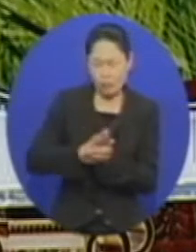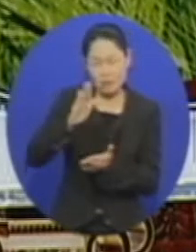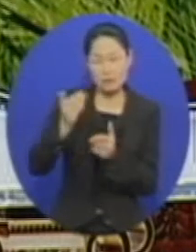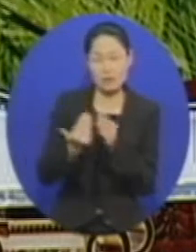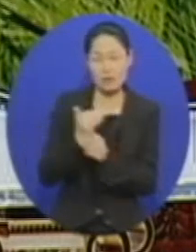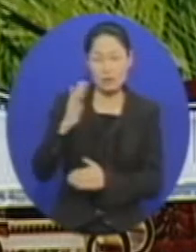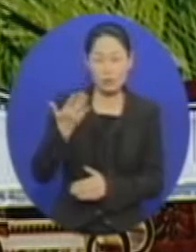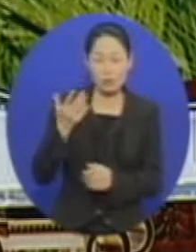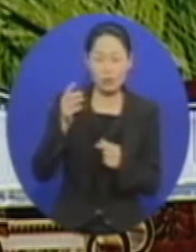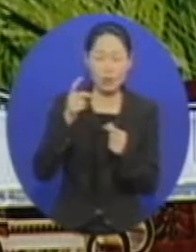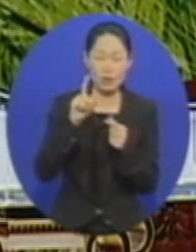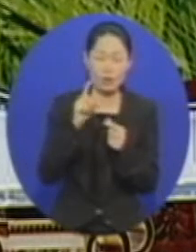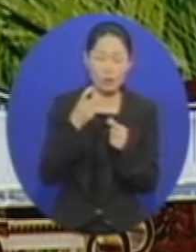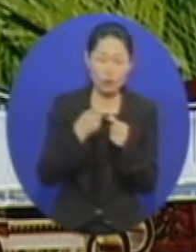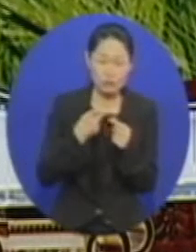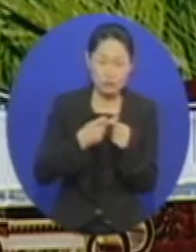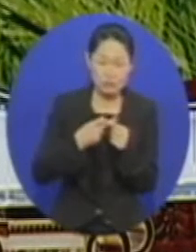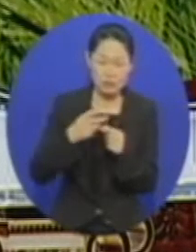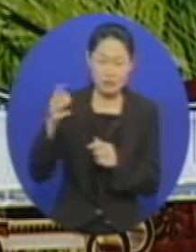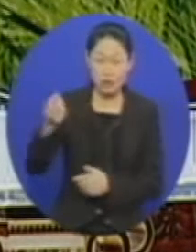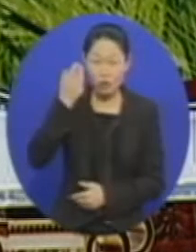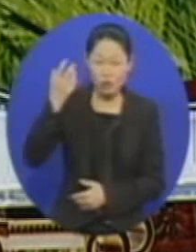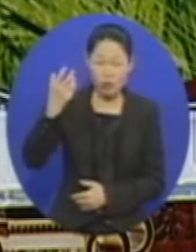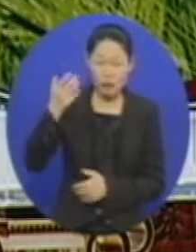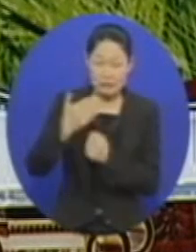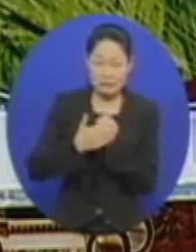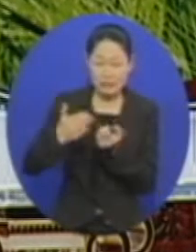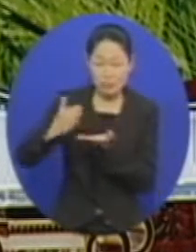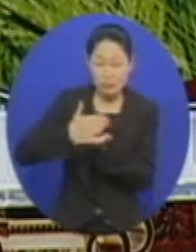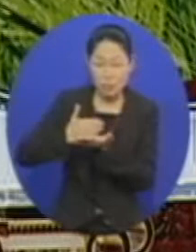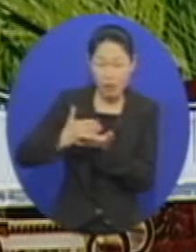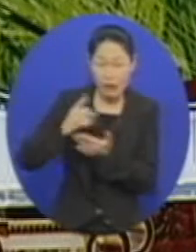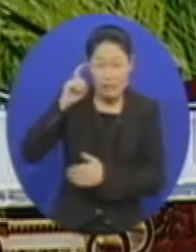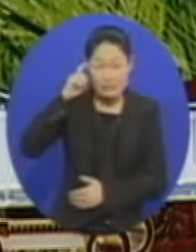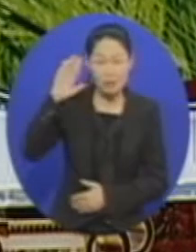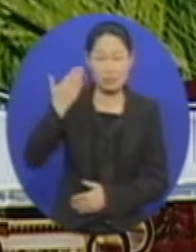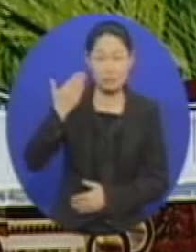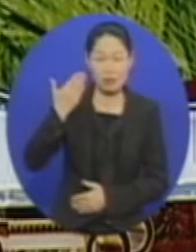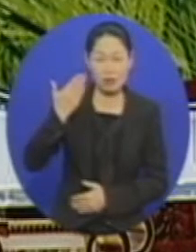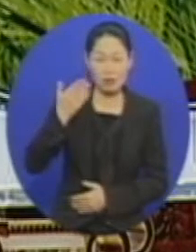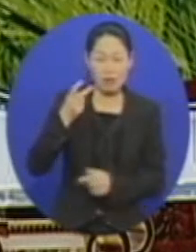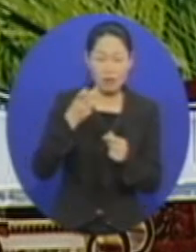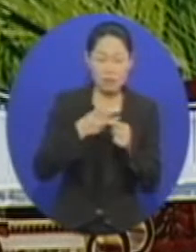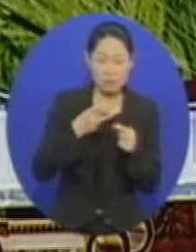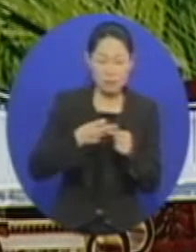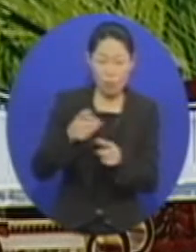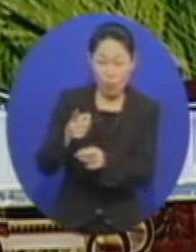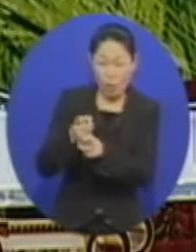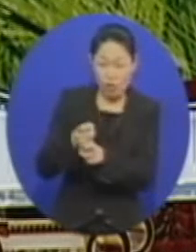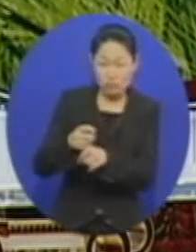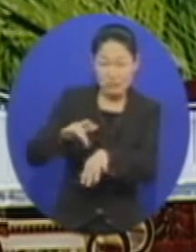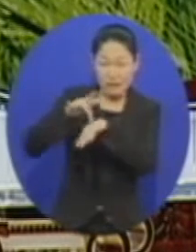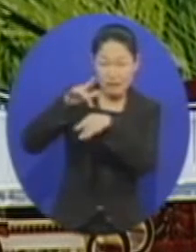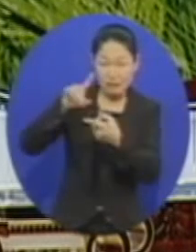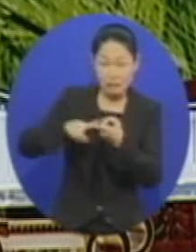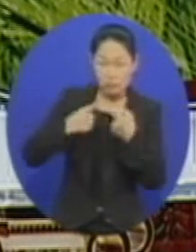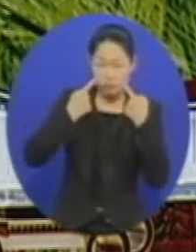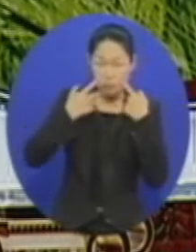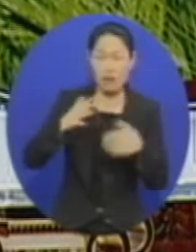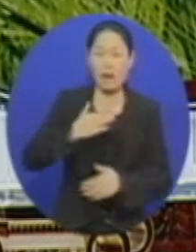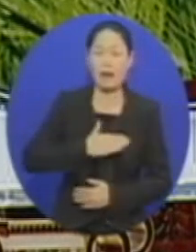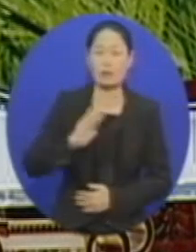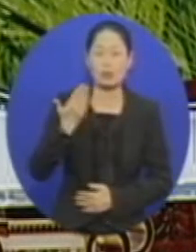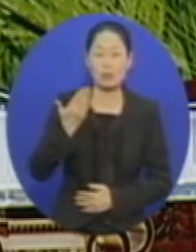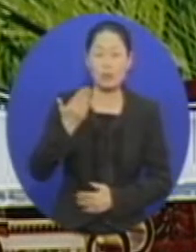되고 분별할 줄 알게 됩니다 13번째 원수 사탄의 대해서 분명하게 알게 되고